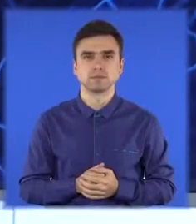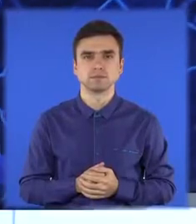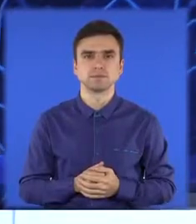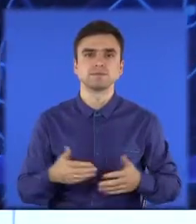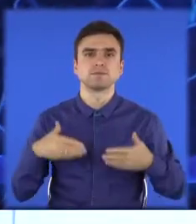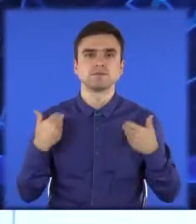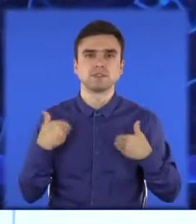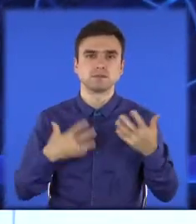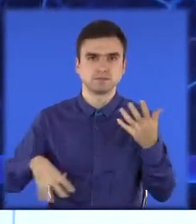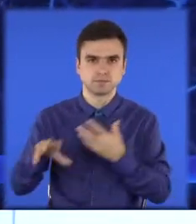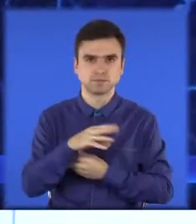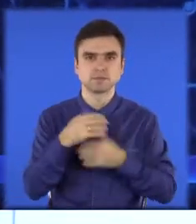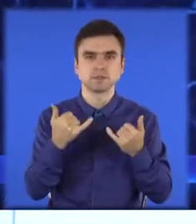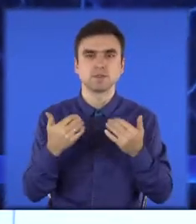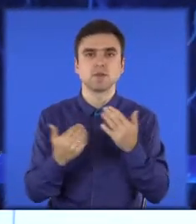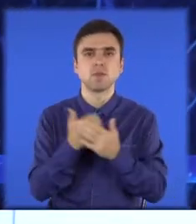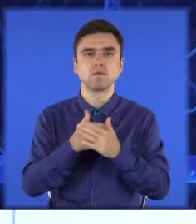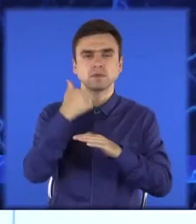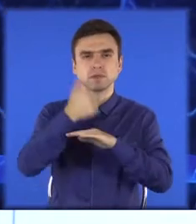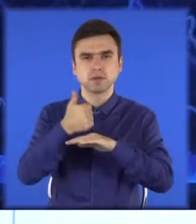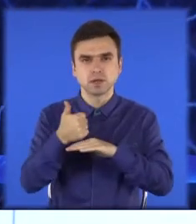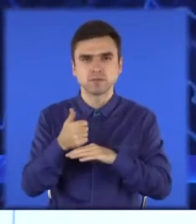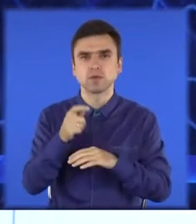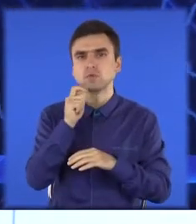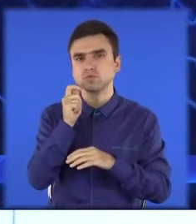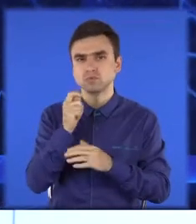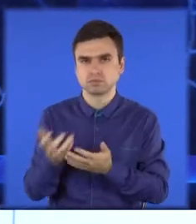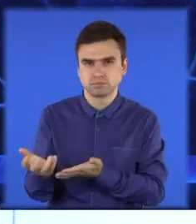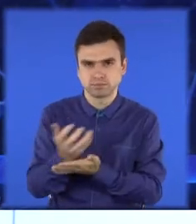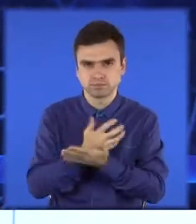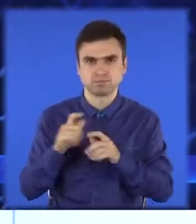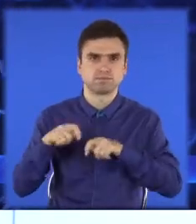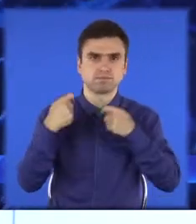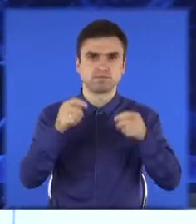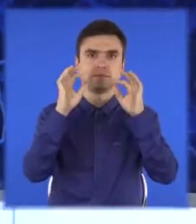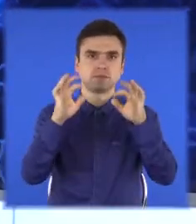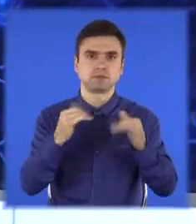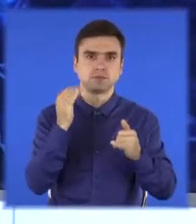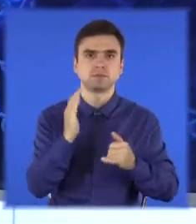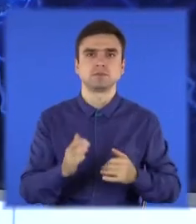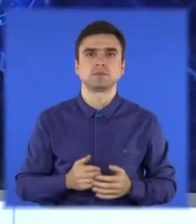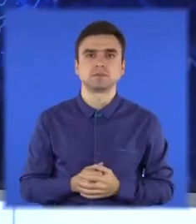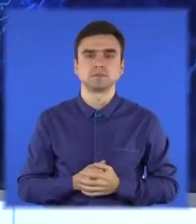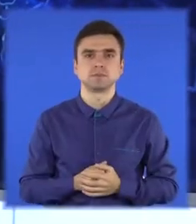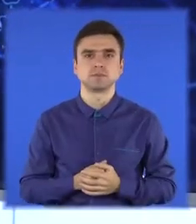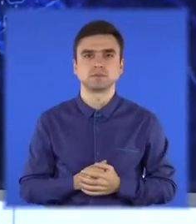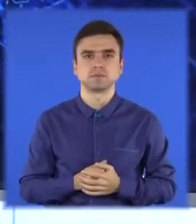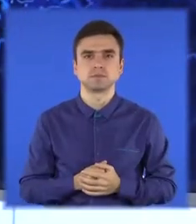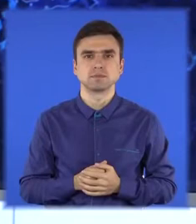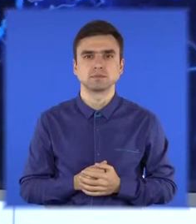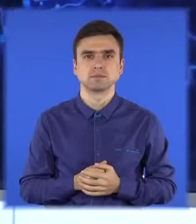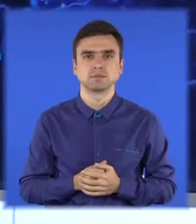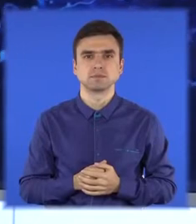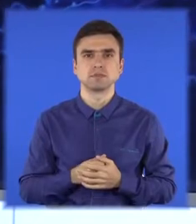Я вітаю усіх. Про головні новини дня готова розказати журналісти першого міського і я, ведуча Наталя Болдинська.